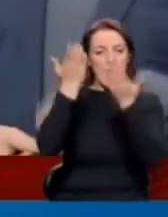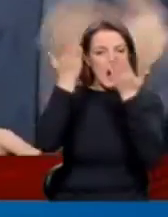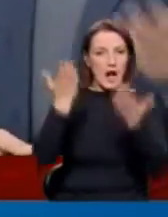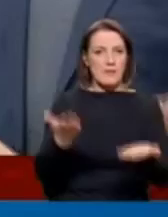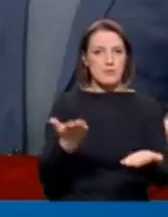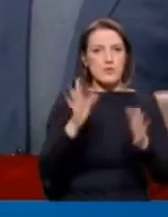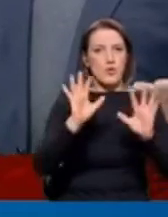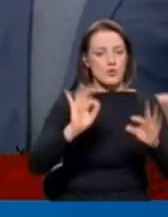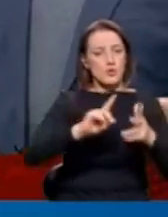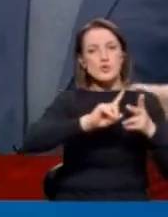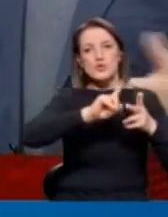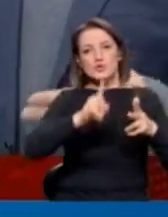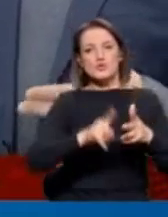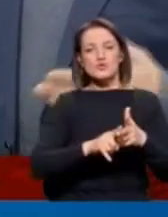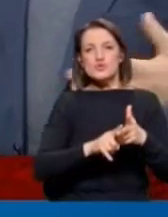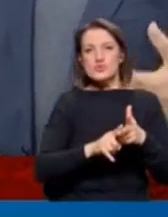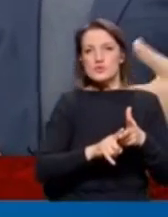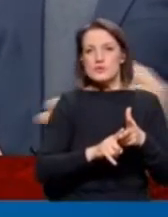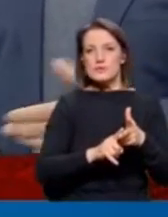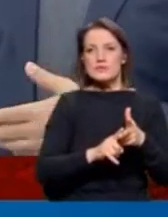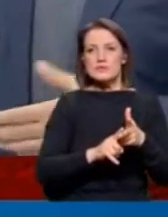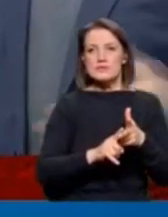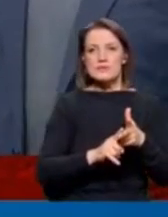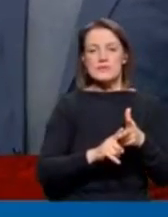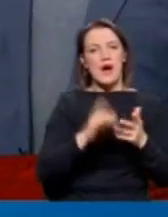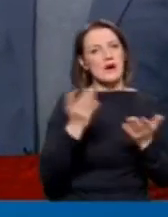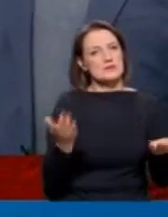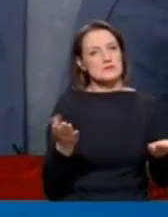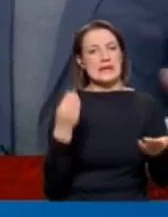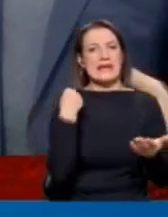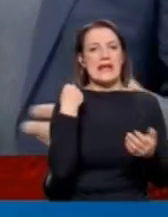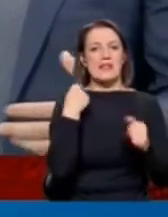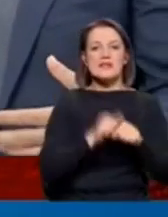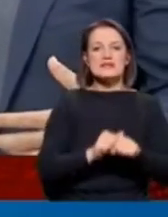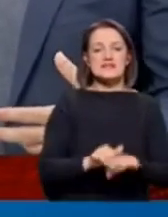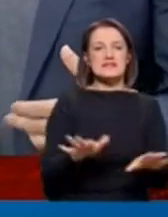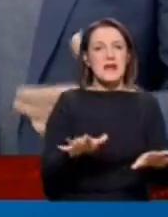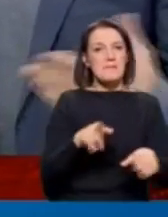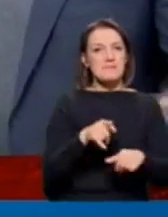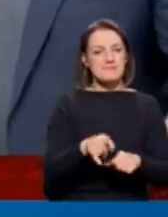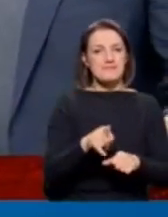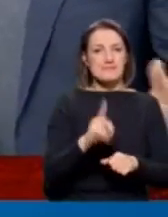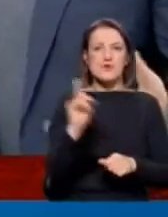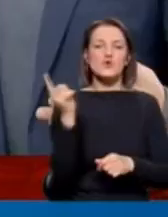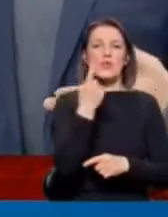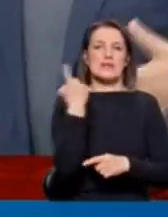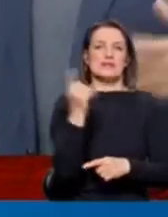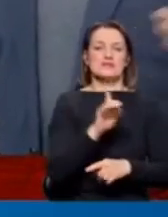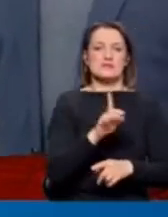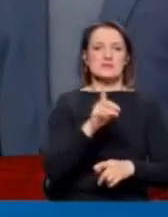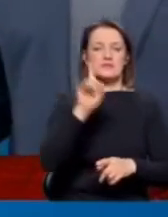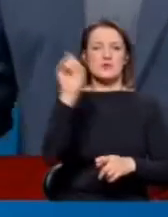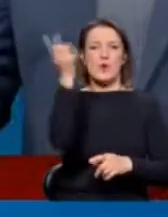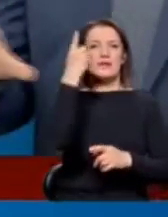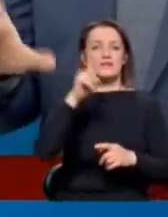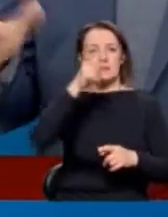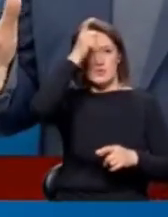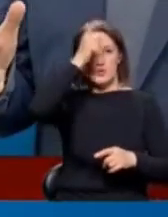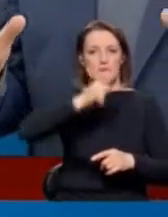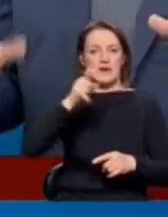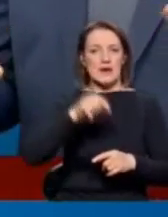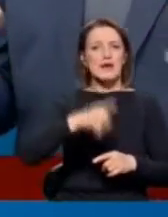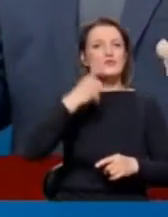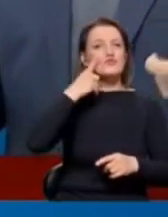Çünkü aşaması olacak işte Artık yeni sistemle yönetileceği xwe Bu